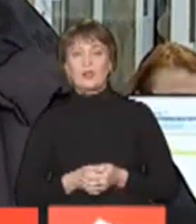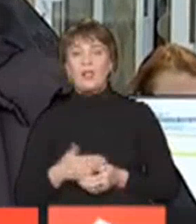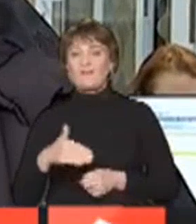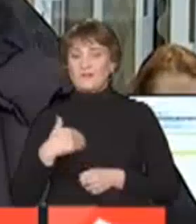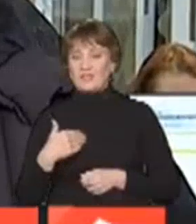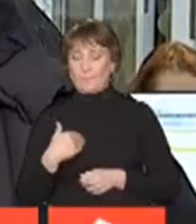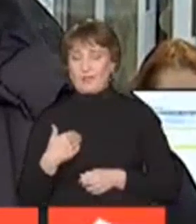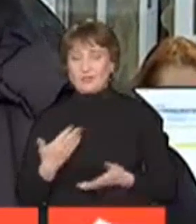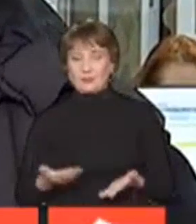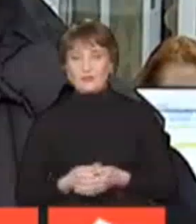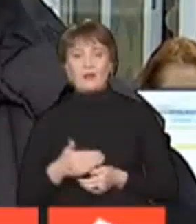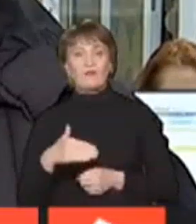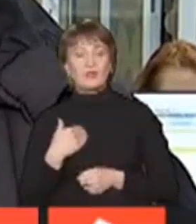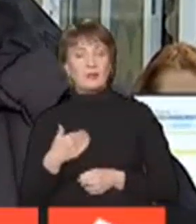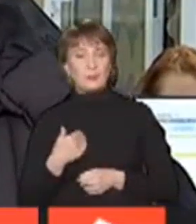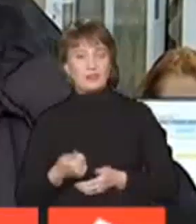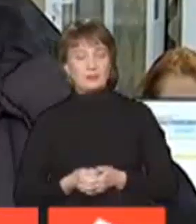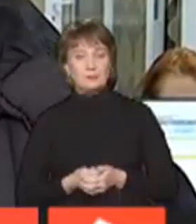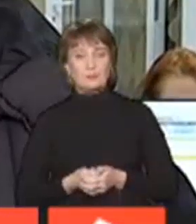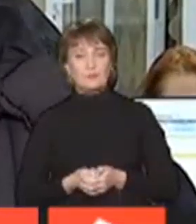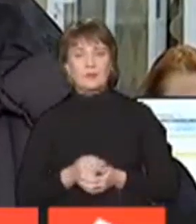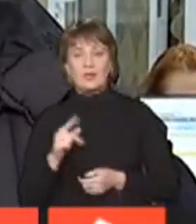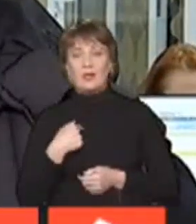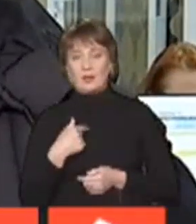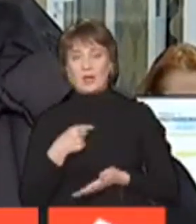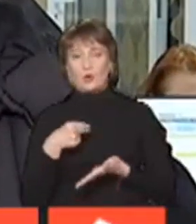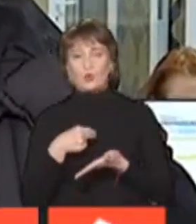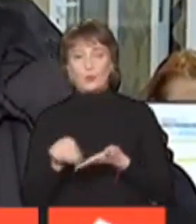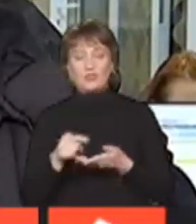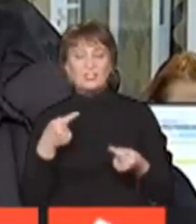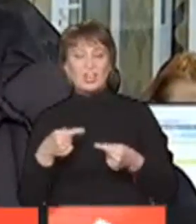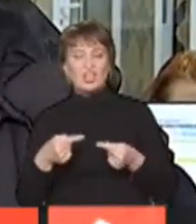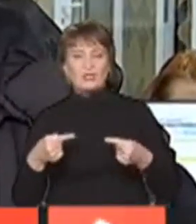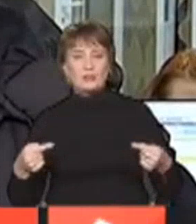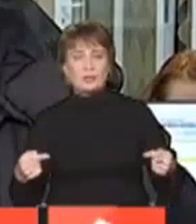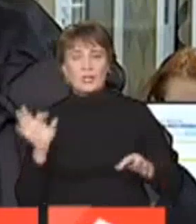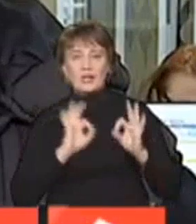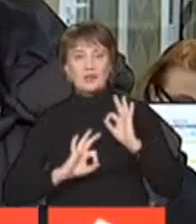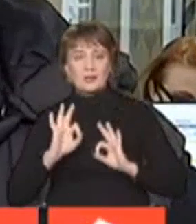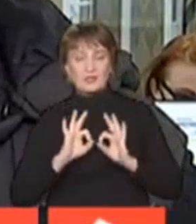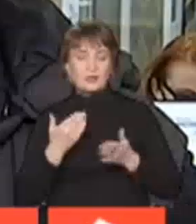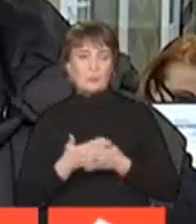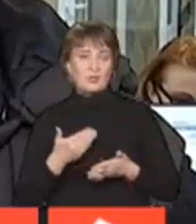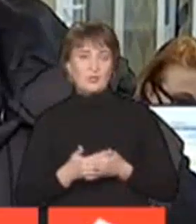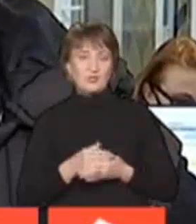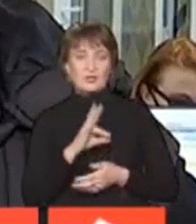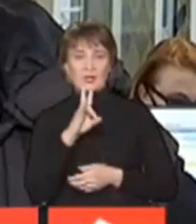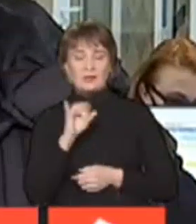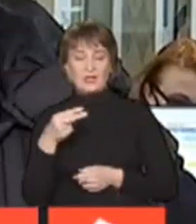вітамінів. Вітамінів я купив десь і інших ліків десь приблизно